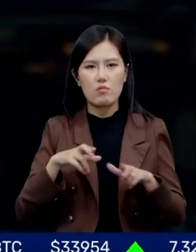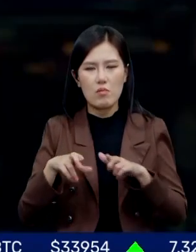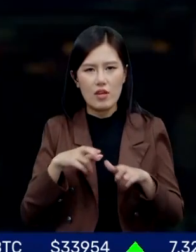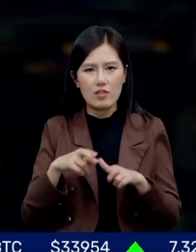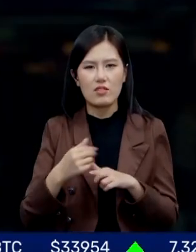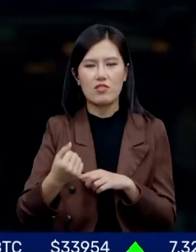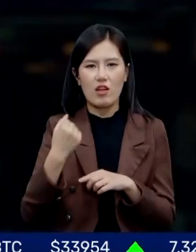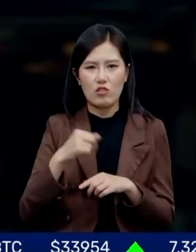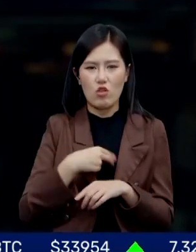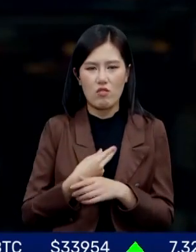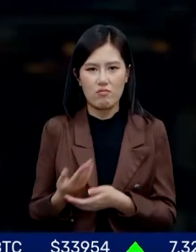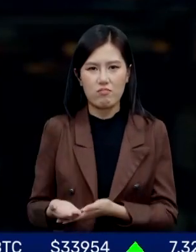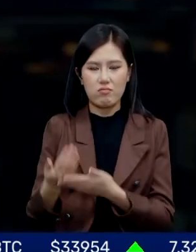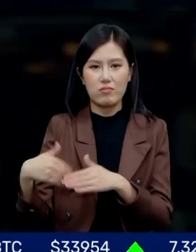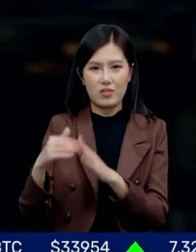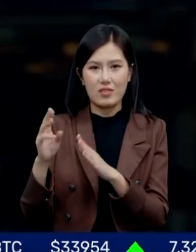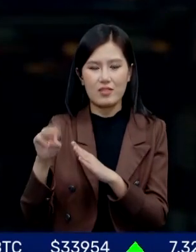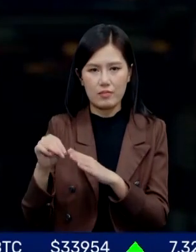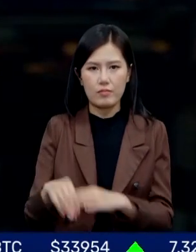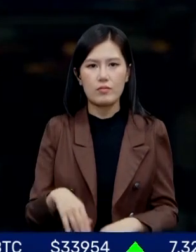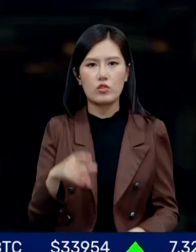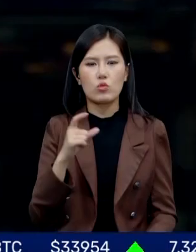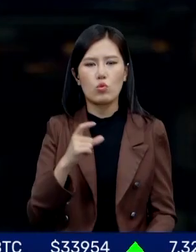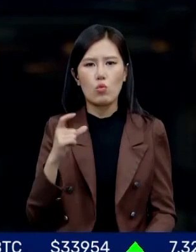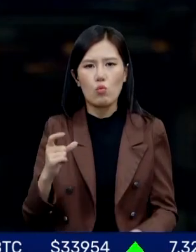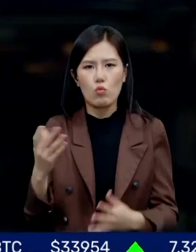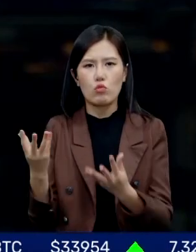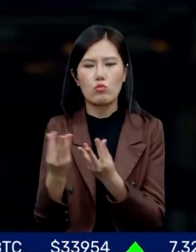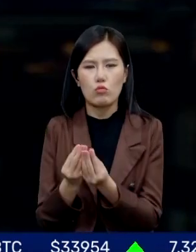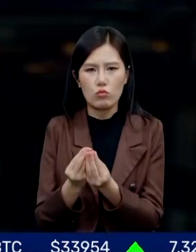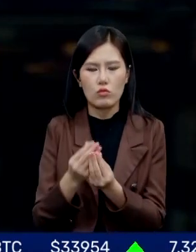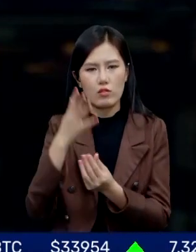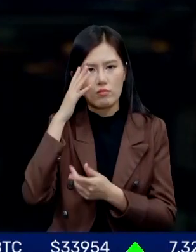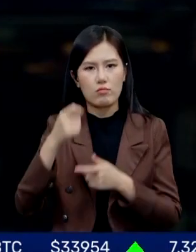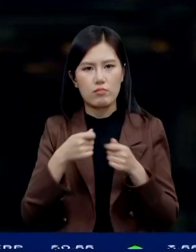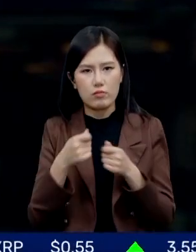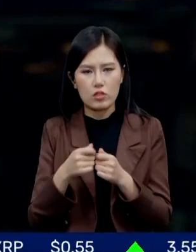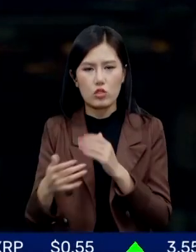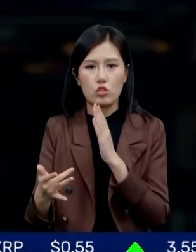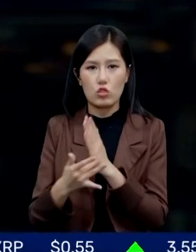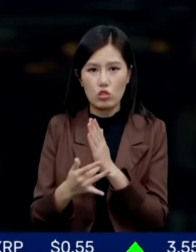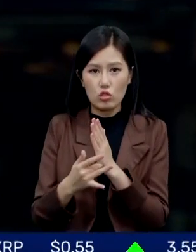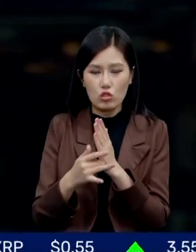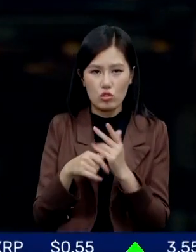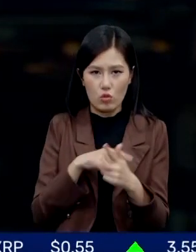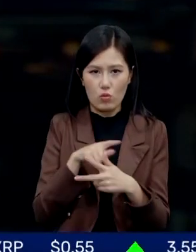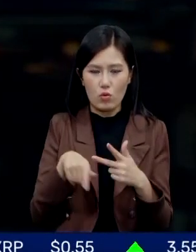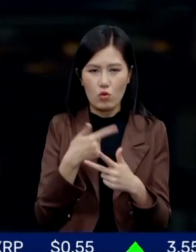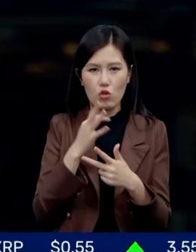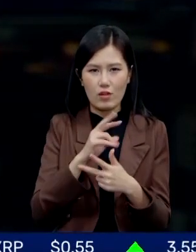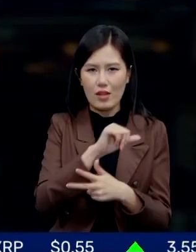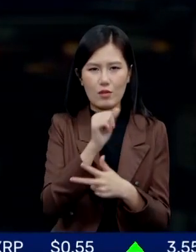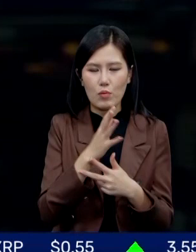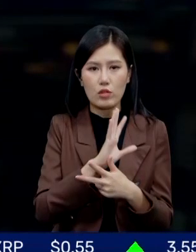байна. Хүний нөөц менежмент технологи гэсэн хэсгүүдээр ирэхэд бол байгууллага зөв шийдэж чадвал